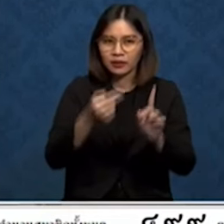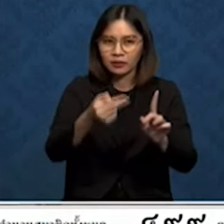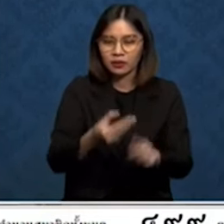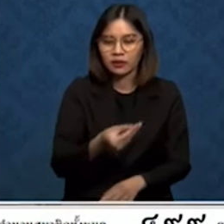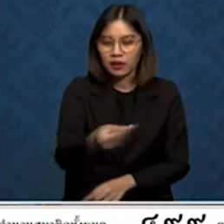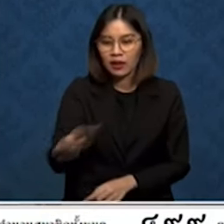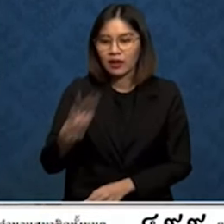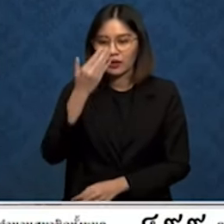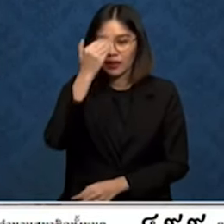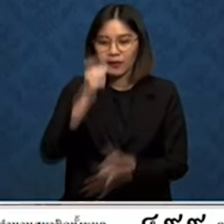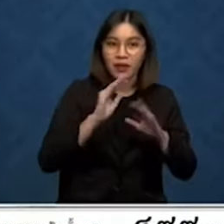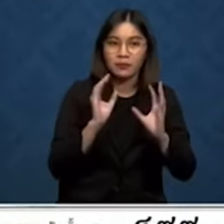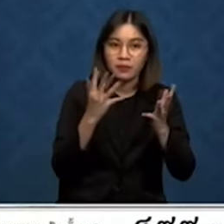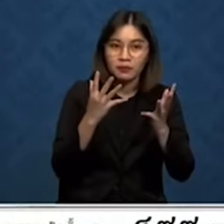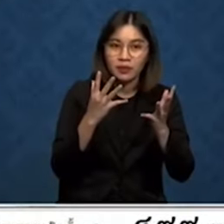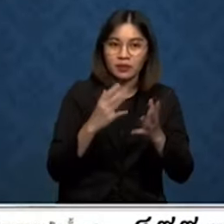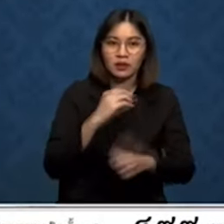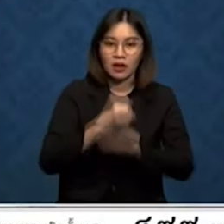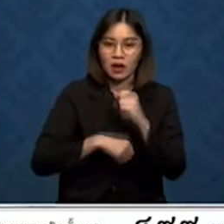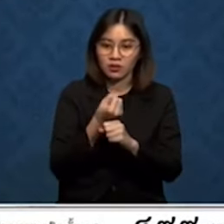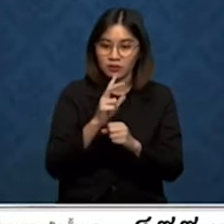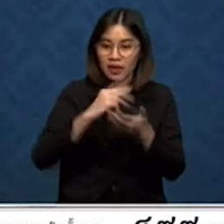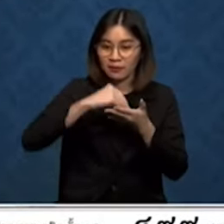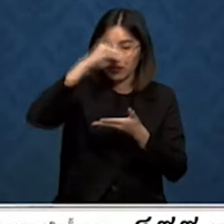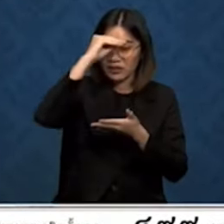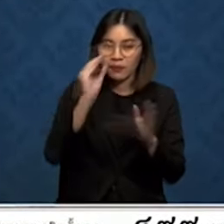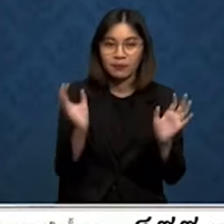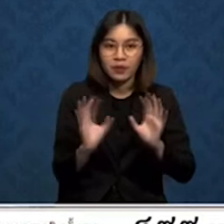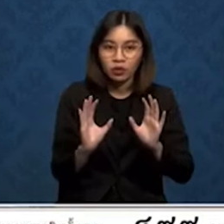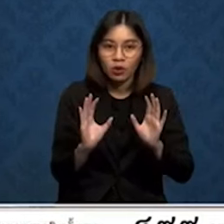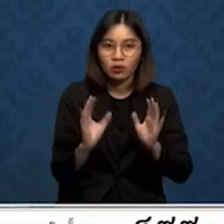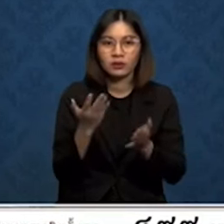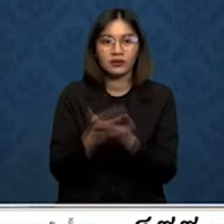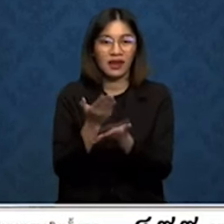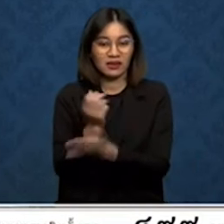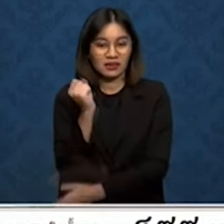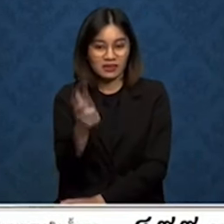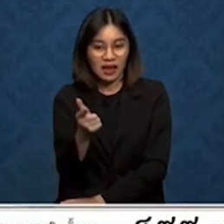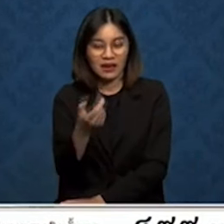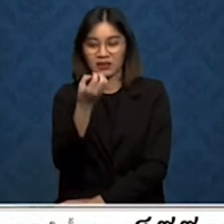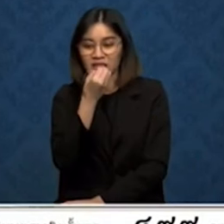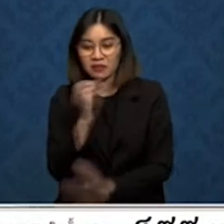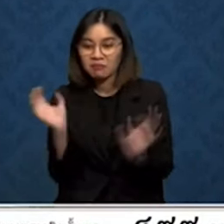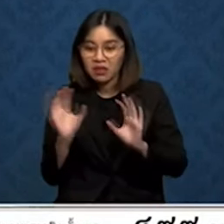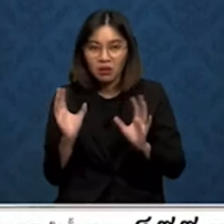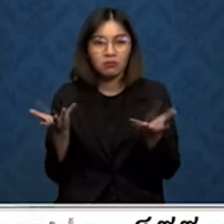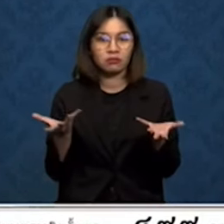ไม่แจกตั้งอายุ 13อายุ 13 ไม่ต้องเรีนไม่ต้องใช้ ไม่ต้กนเหรอครับ